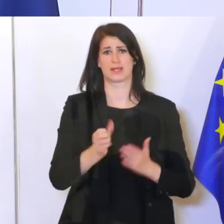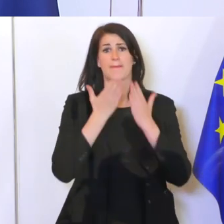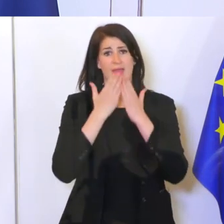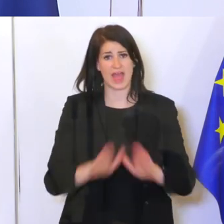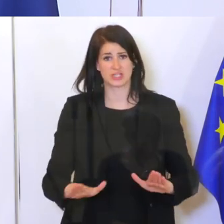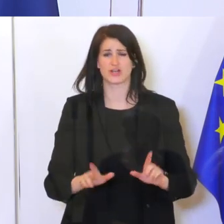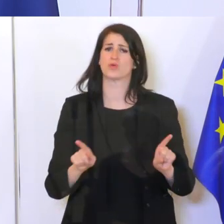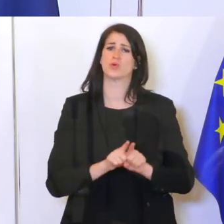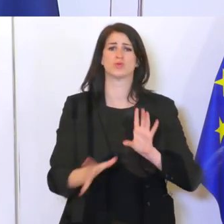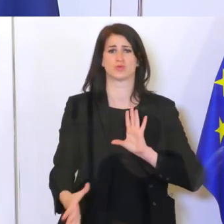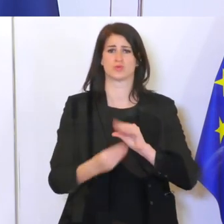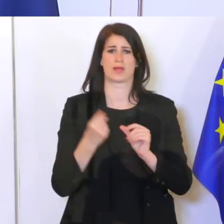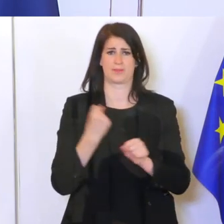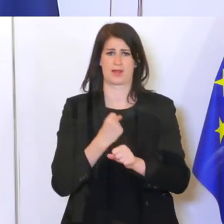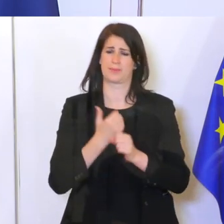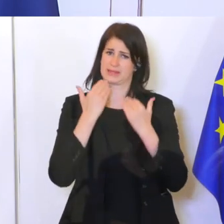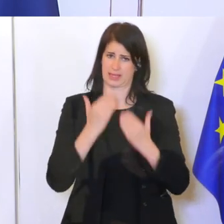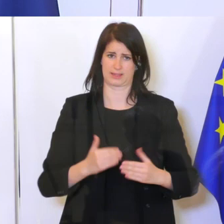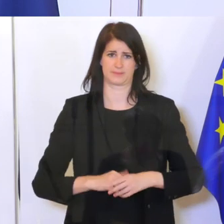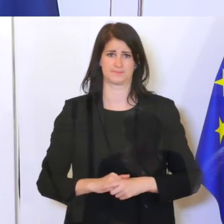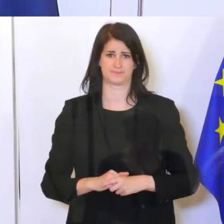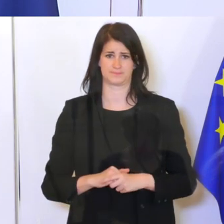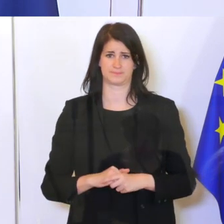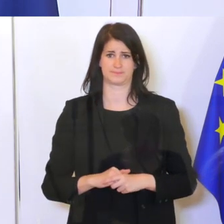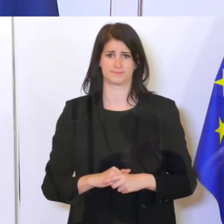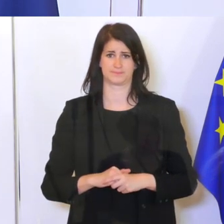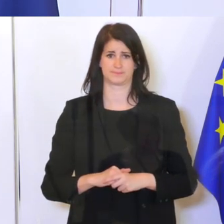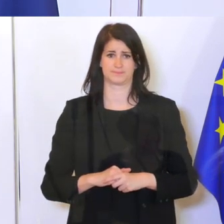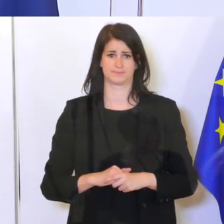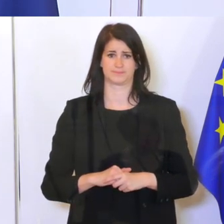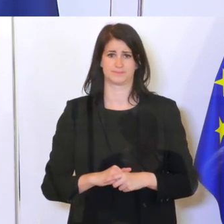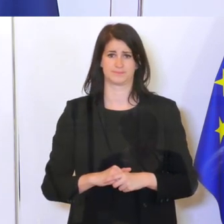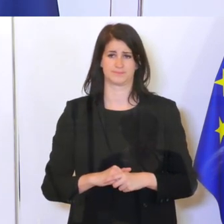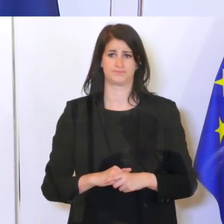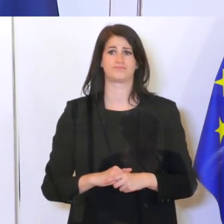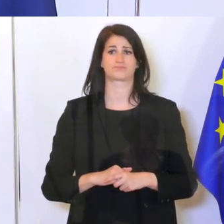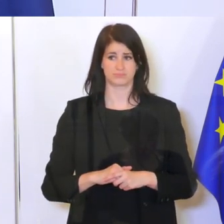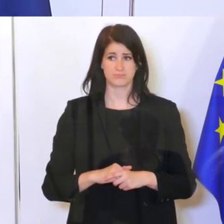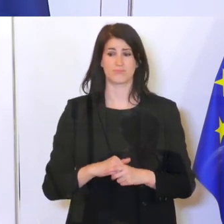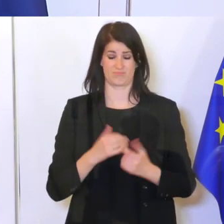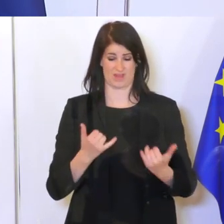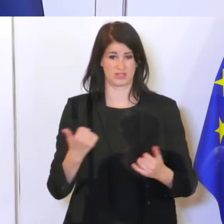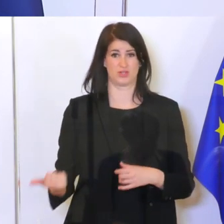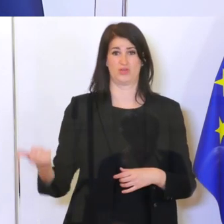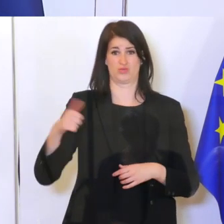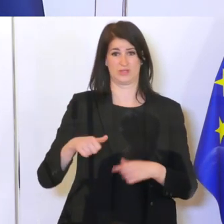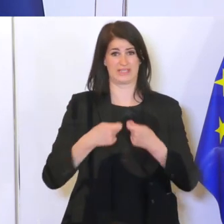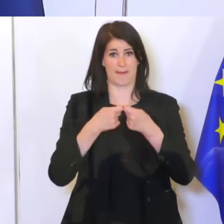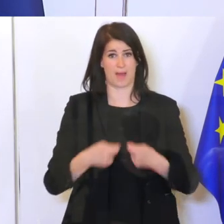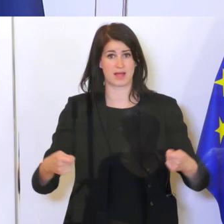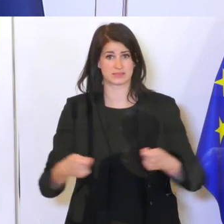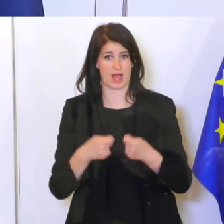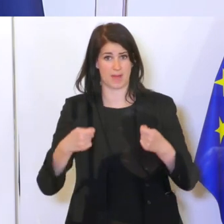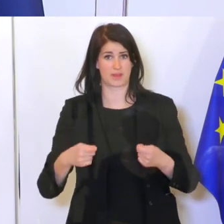für die Zusammenarbeit. Wir haben uns deshalb auf diese zusätzliche Maßnahme geeinigt, weil